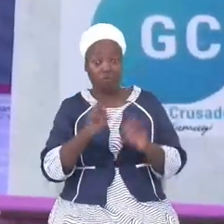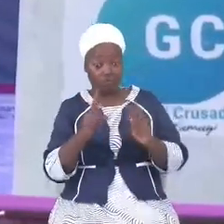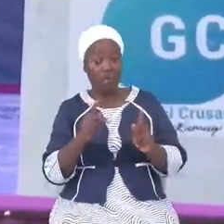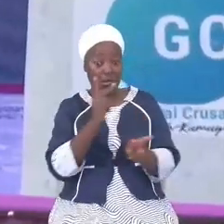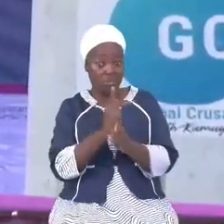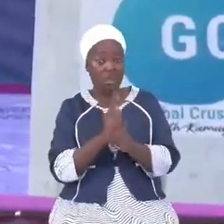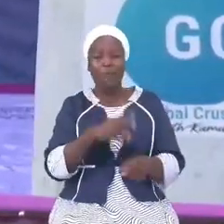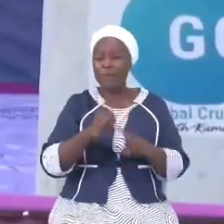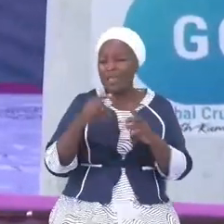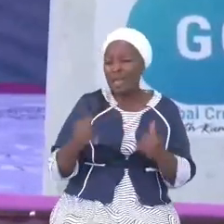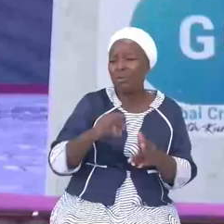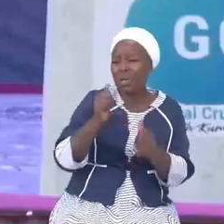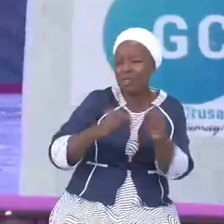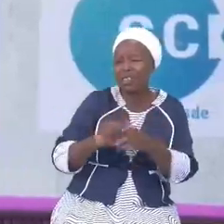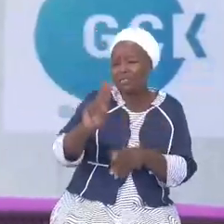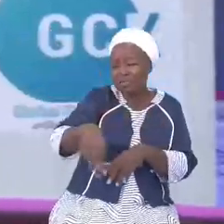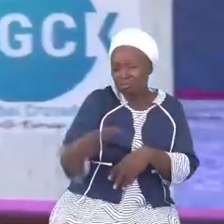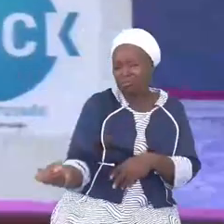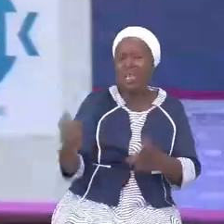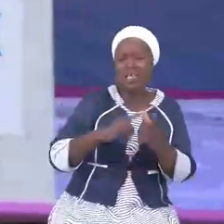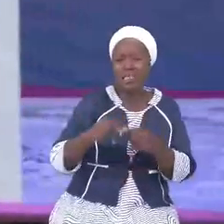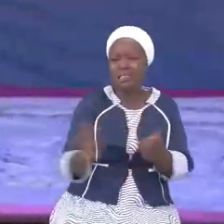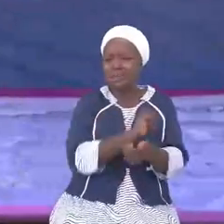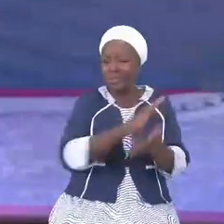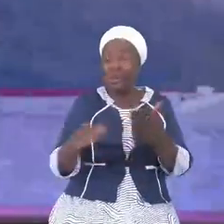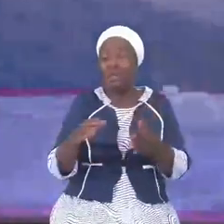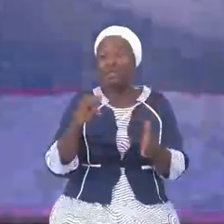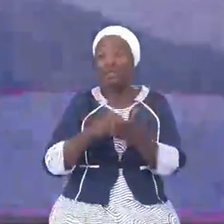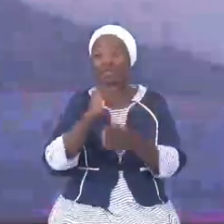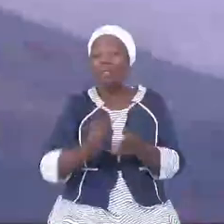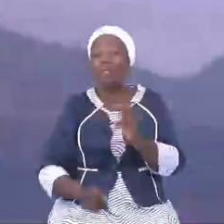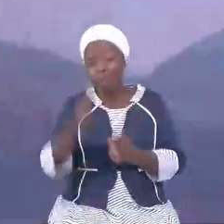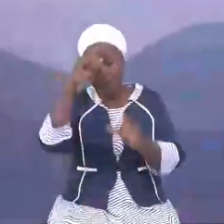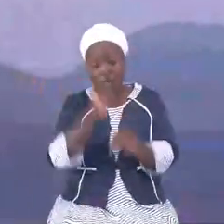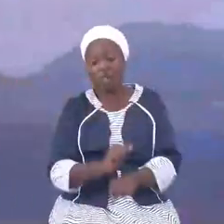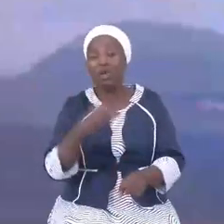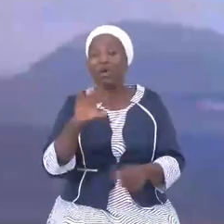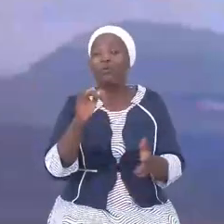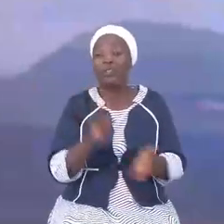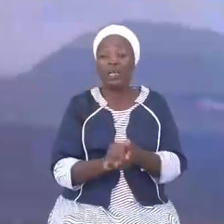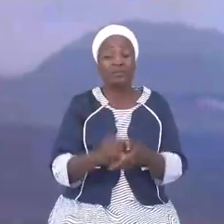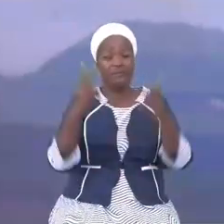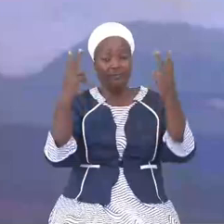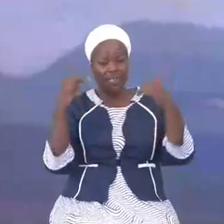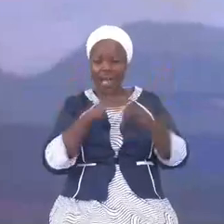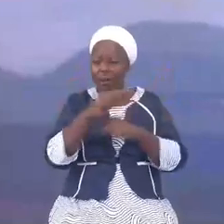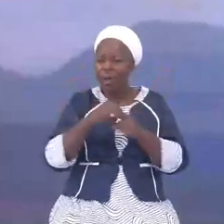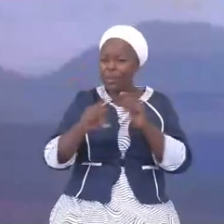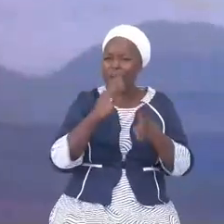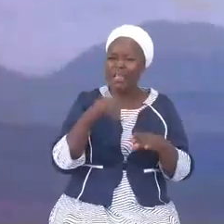Tout est épuisé. Le mot de vie, de vanité. Et quand les gens sont dans cette condition,